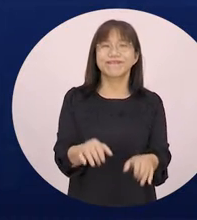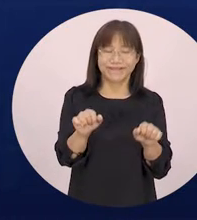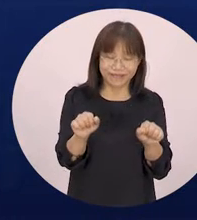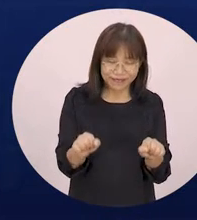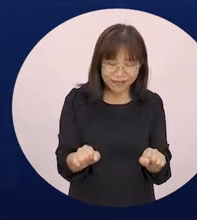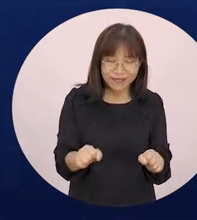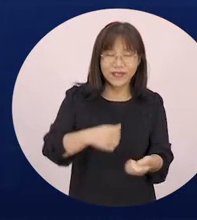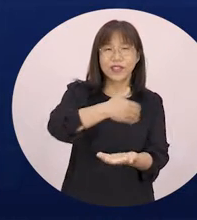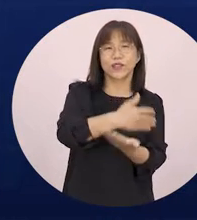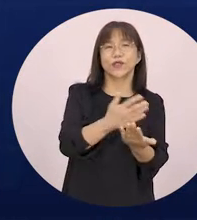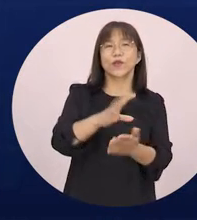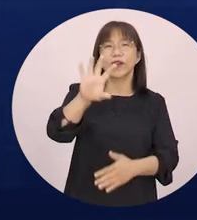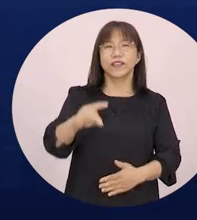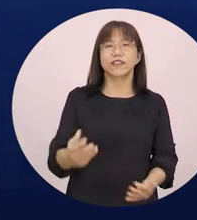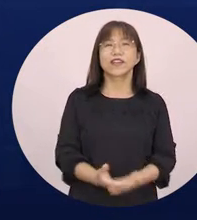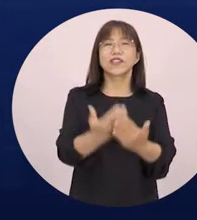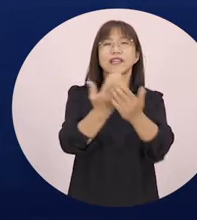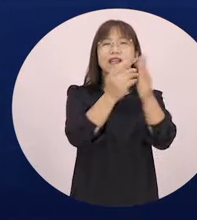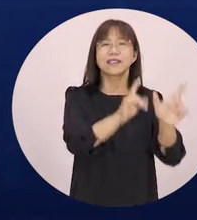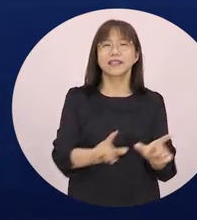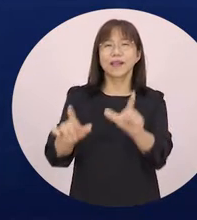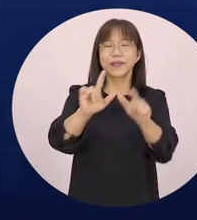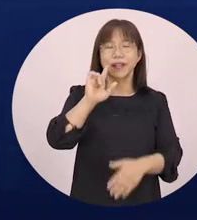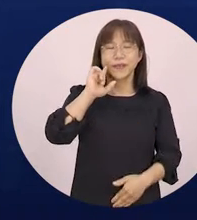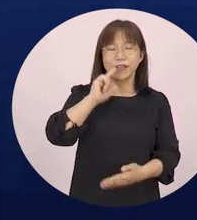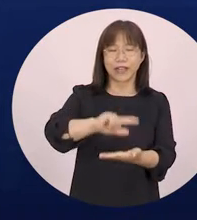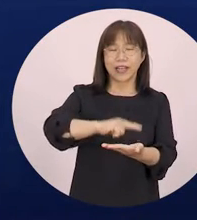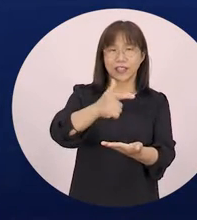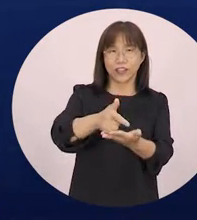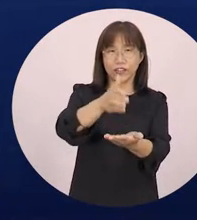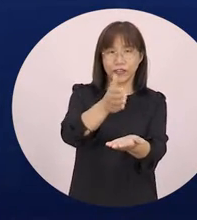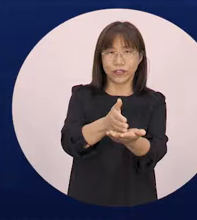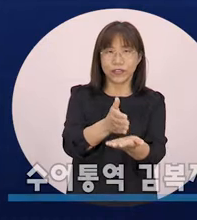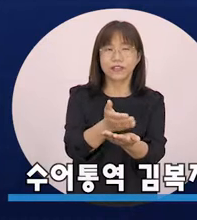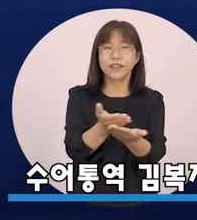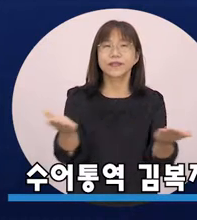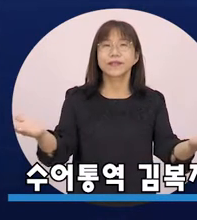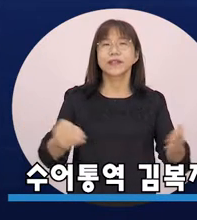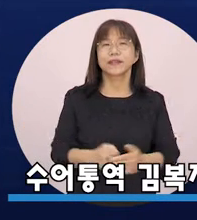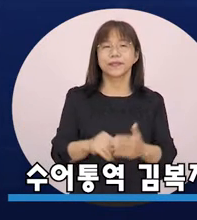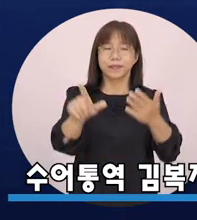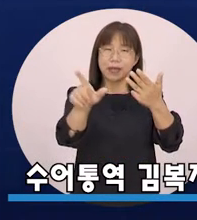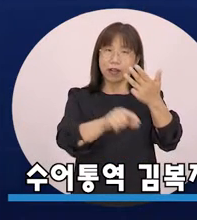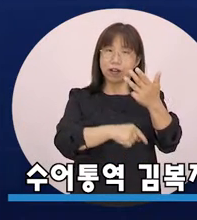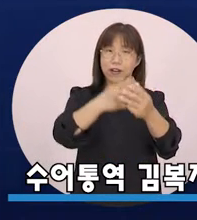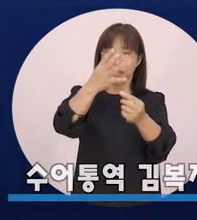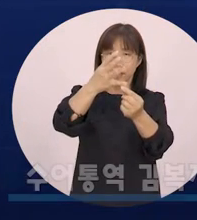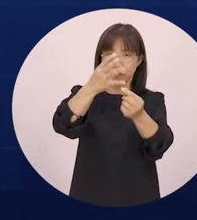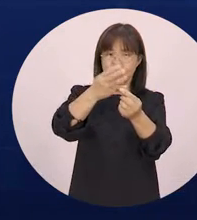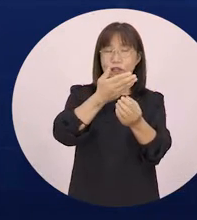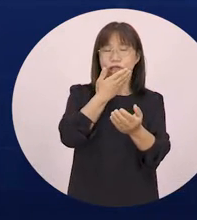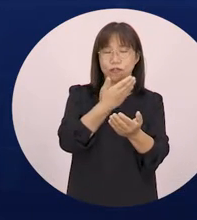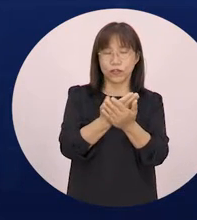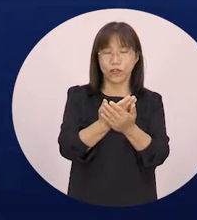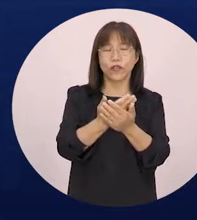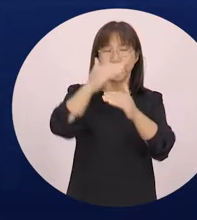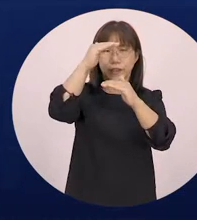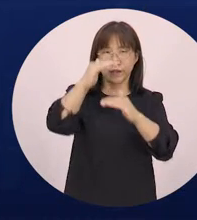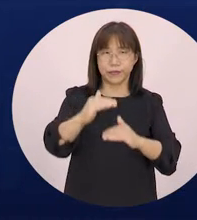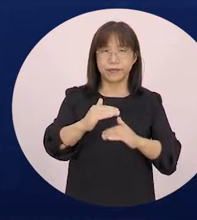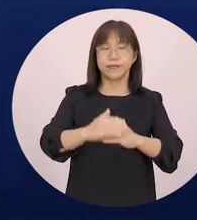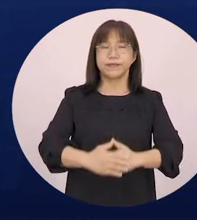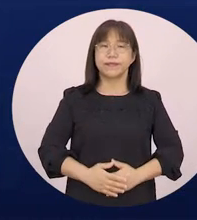국민 여러분 안녕하십니까? 조화로운 성장, 삶이 아름다운 강서, 아이강서TV 김민주입니다. 8월 넷째 주 주간